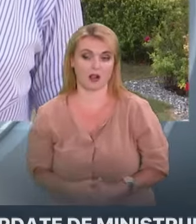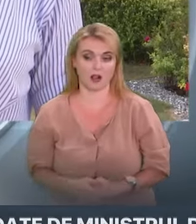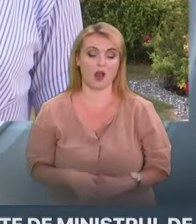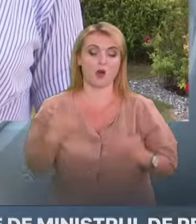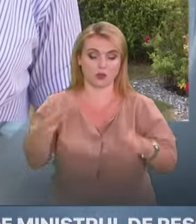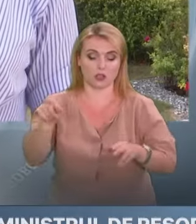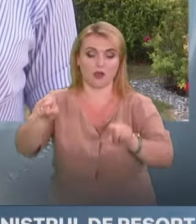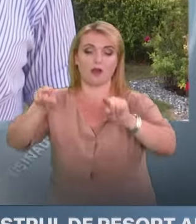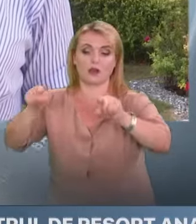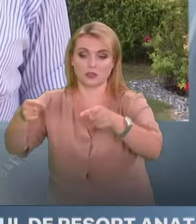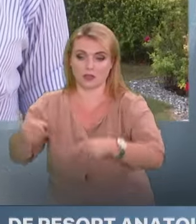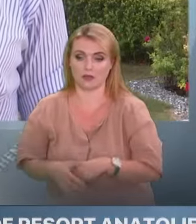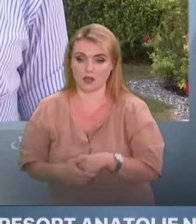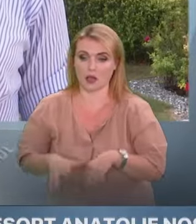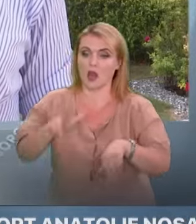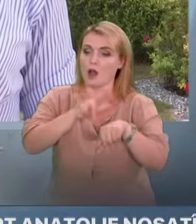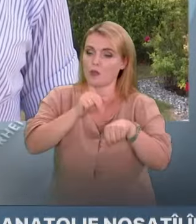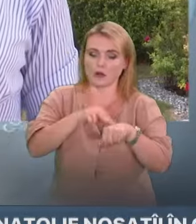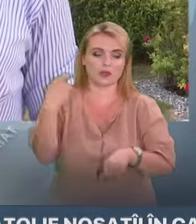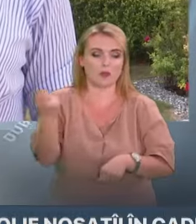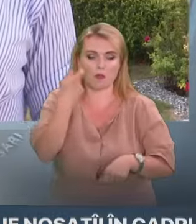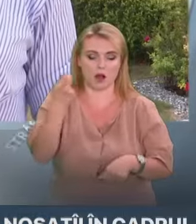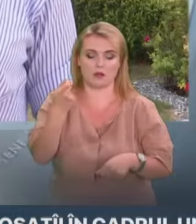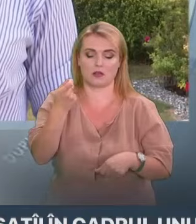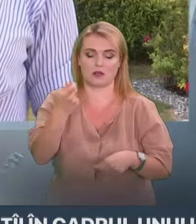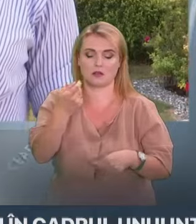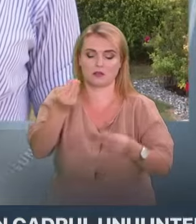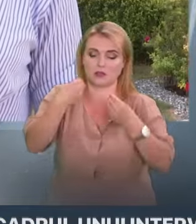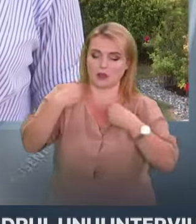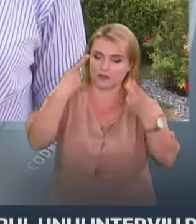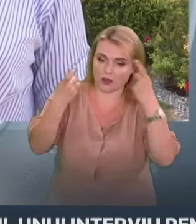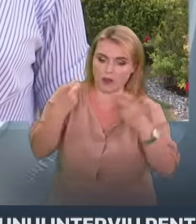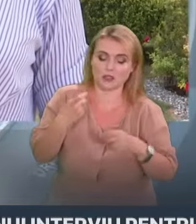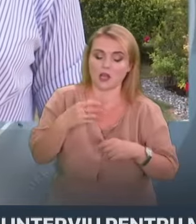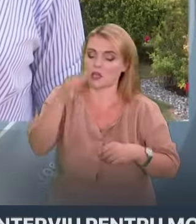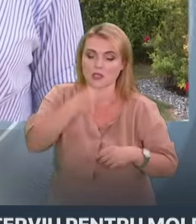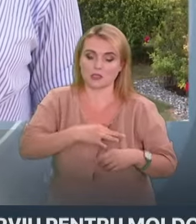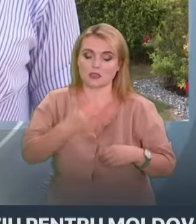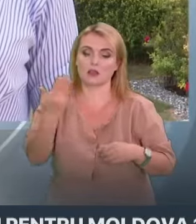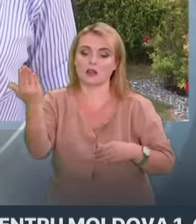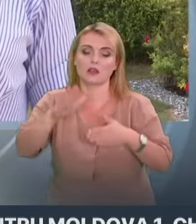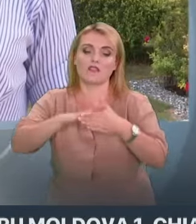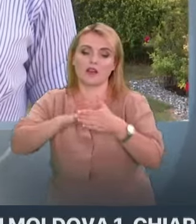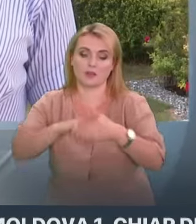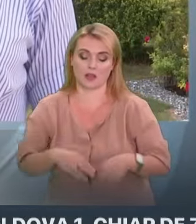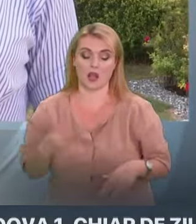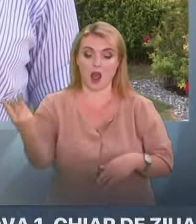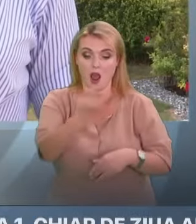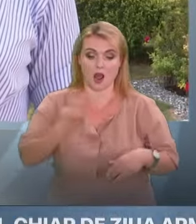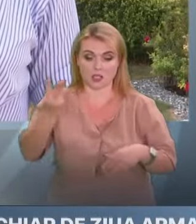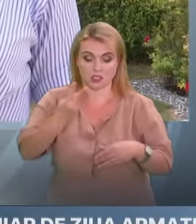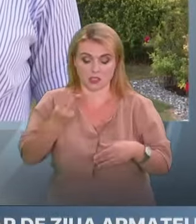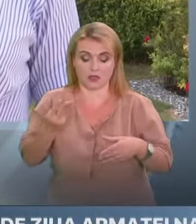fost reținuți. Poliția nu ne-a dezvăluit identitatea lor. Potrivit investigațiilor, cei trei au pregătit